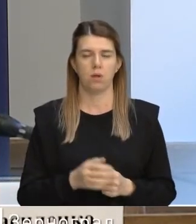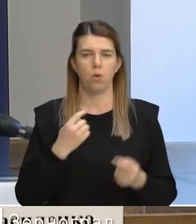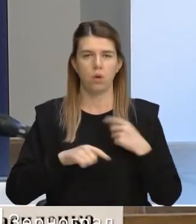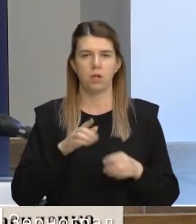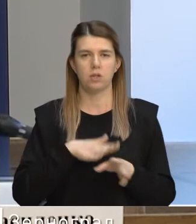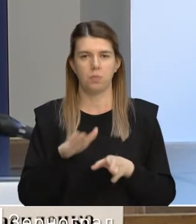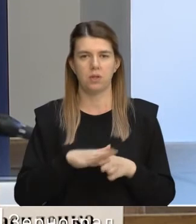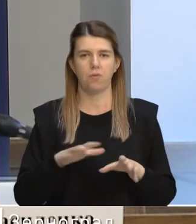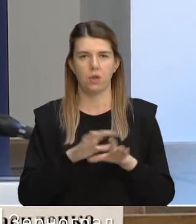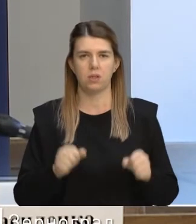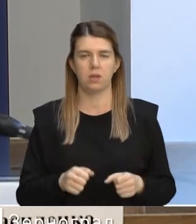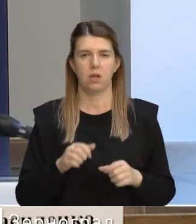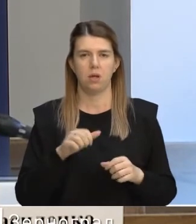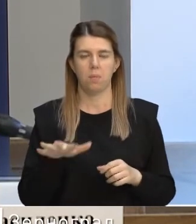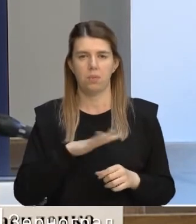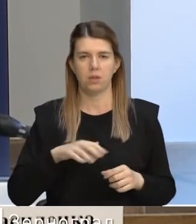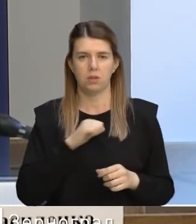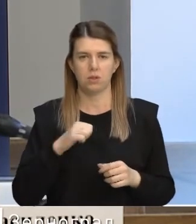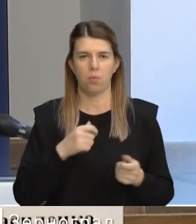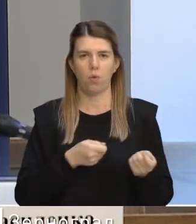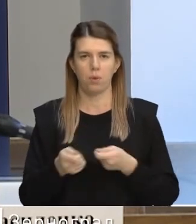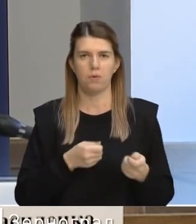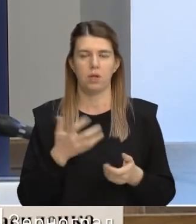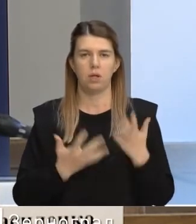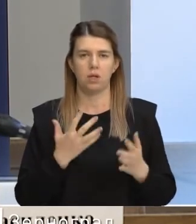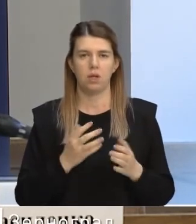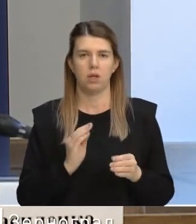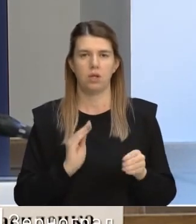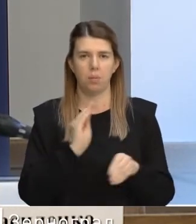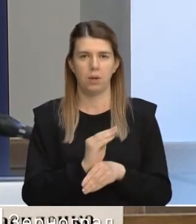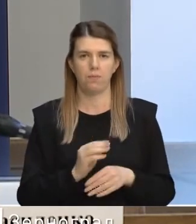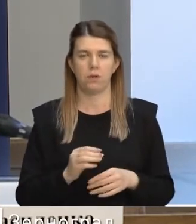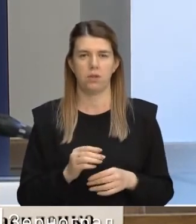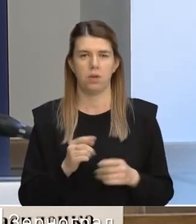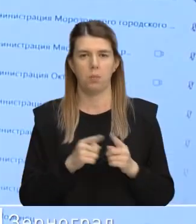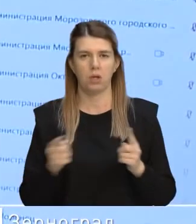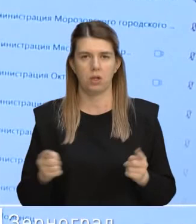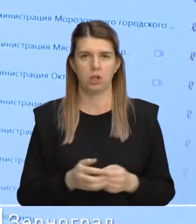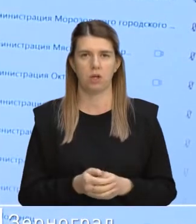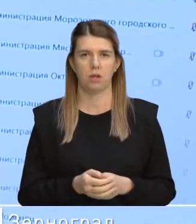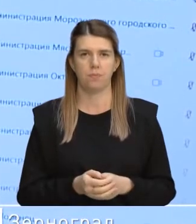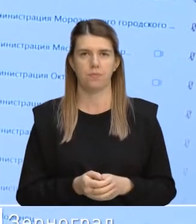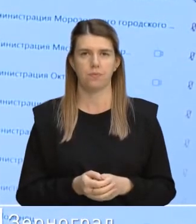органов исполнительной власти, местного самоуправления или внести какие-то предложения.